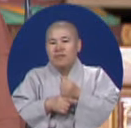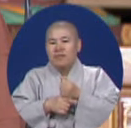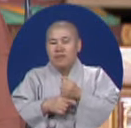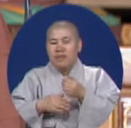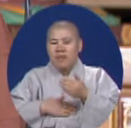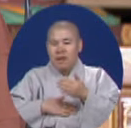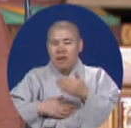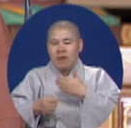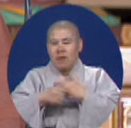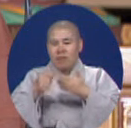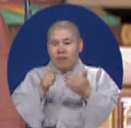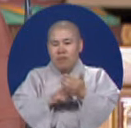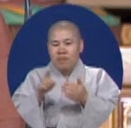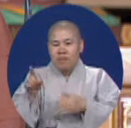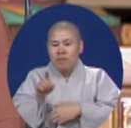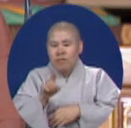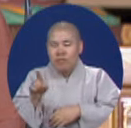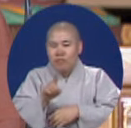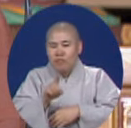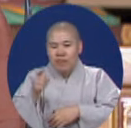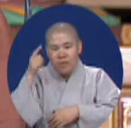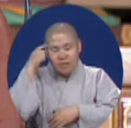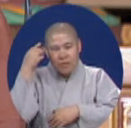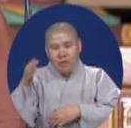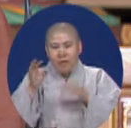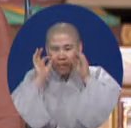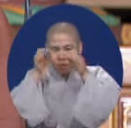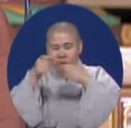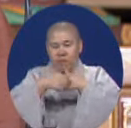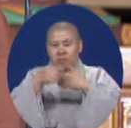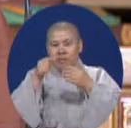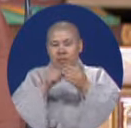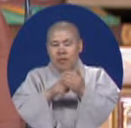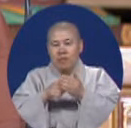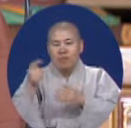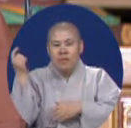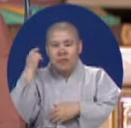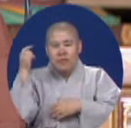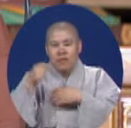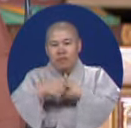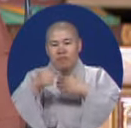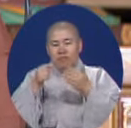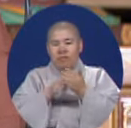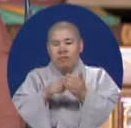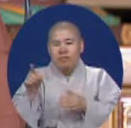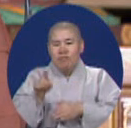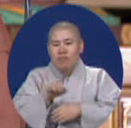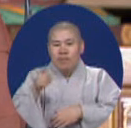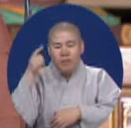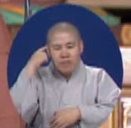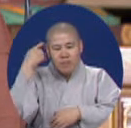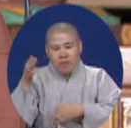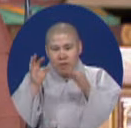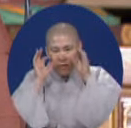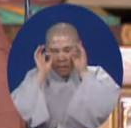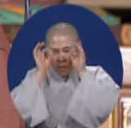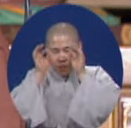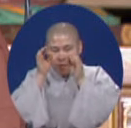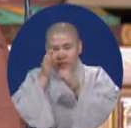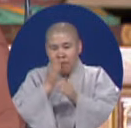내 마음이 뭐냐? 보는 마음, 듣는 마음, 이게 뭐냐? 이게 섭심내조예요. 그렇게 보다 보면,